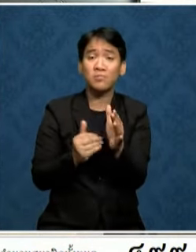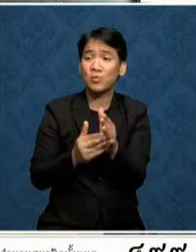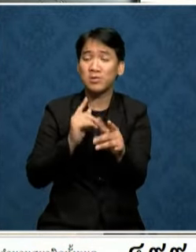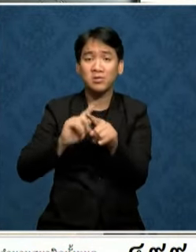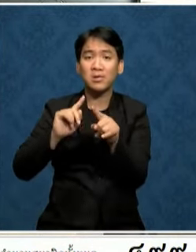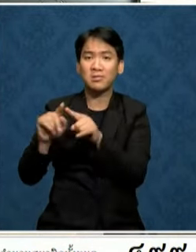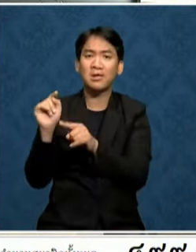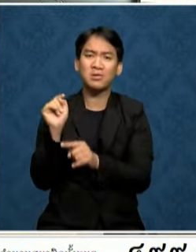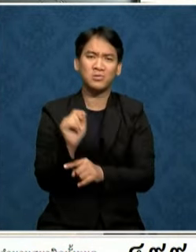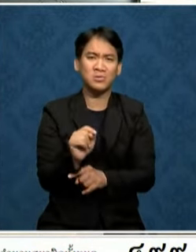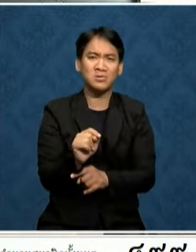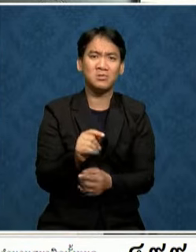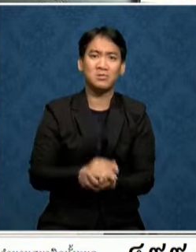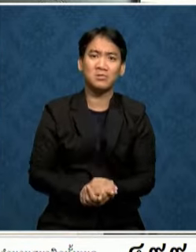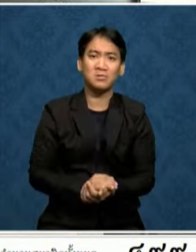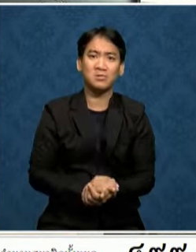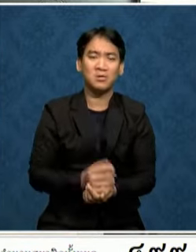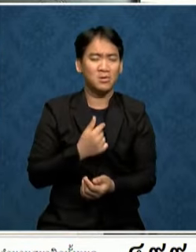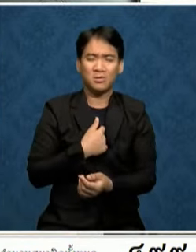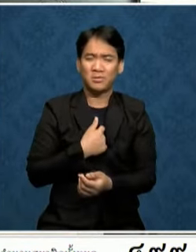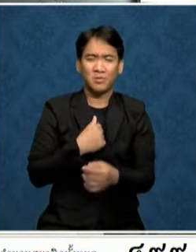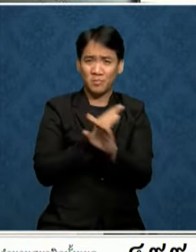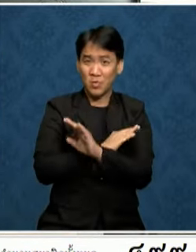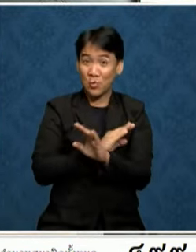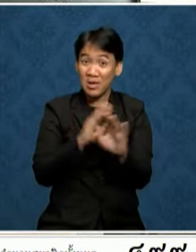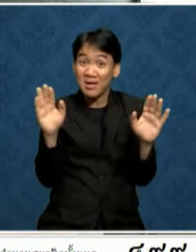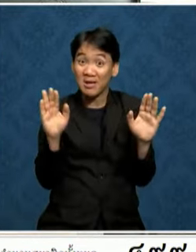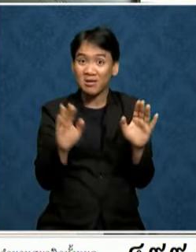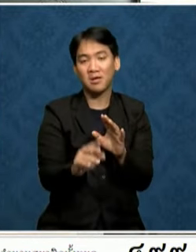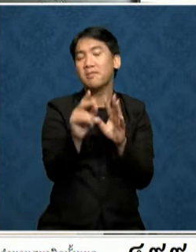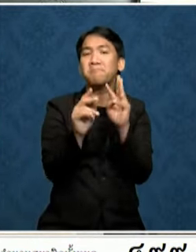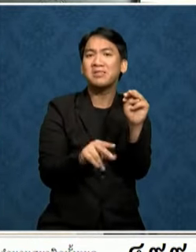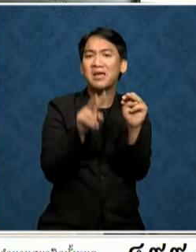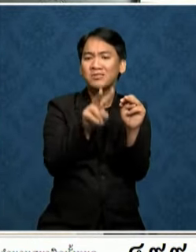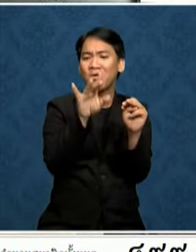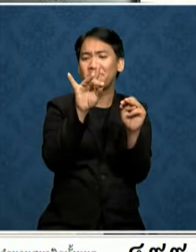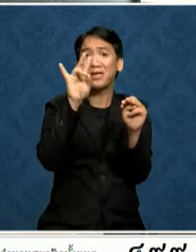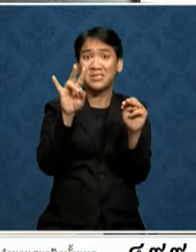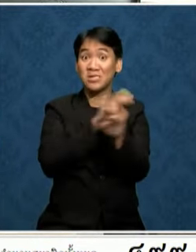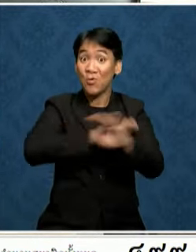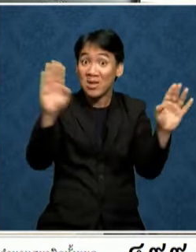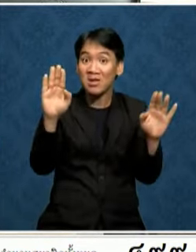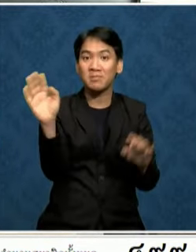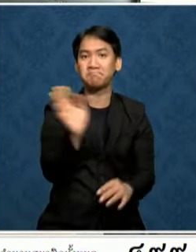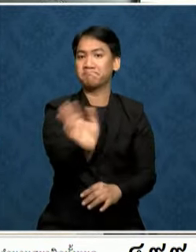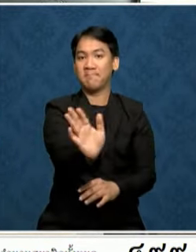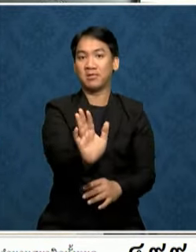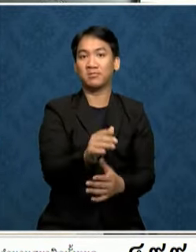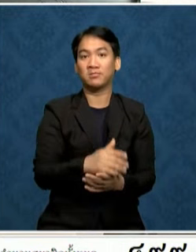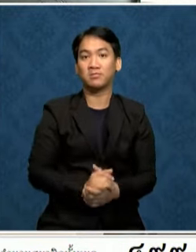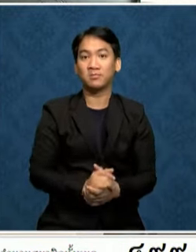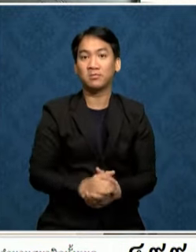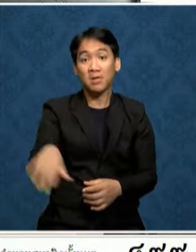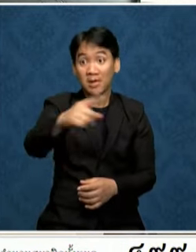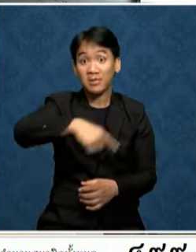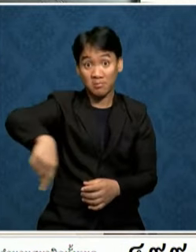ๆเหล่านี้แต่ผมไม่อยากจะให้ยกเลิกว่าตานี้เพราะว่ามันเป็นหลักประกันให้กับกับพวกเรา